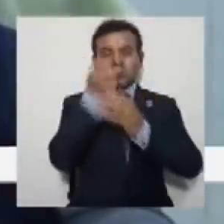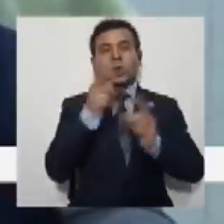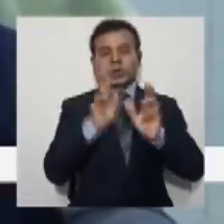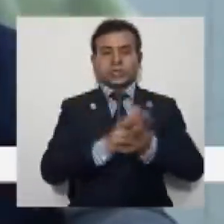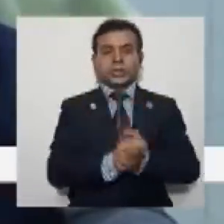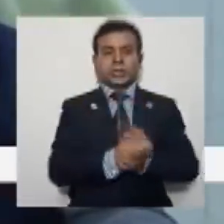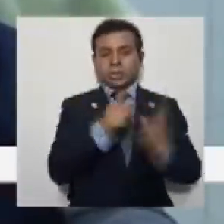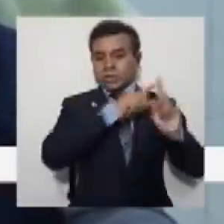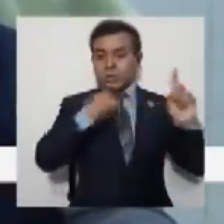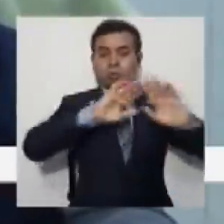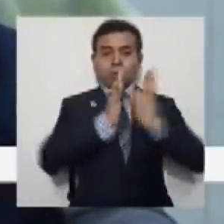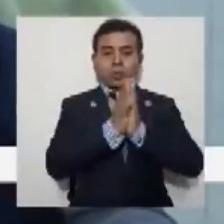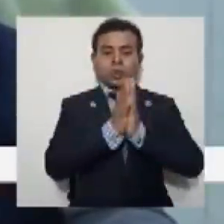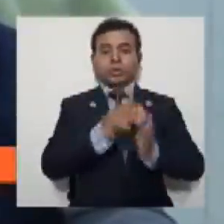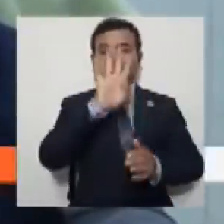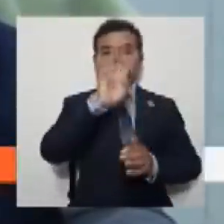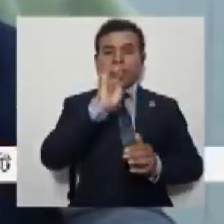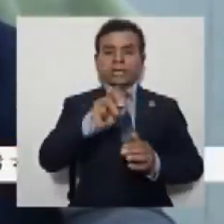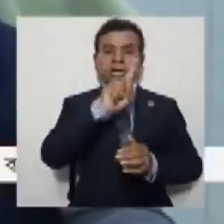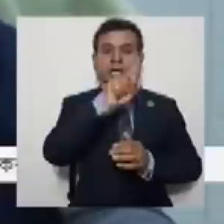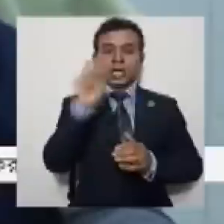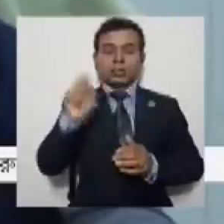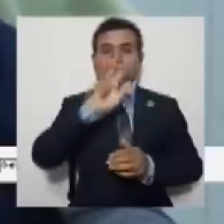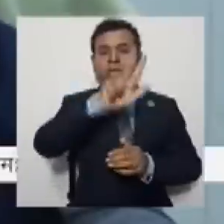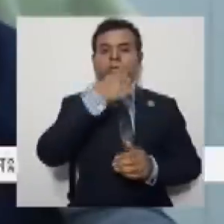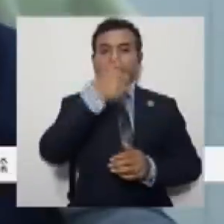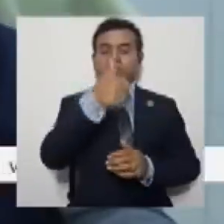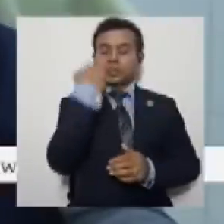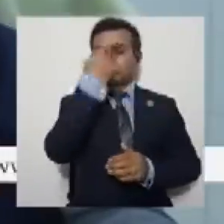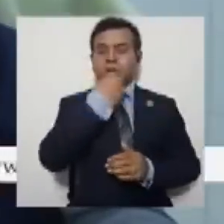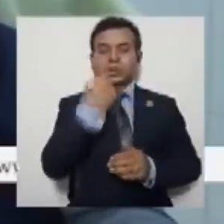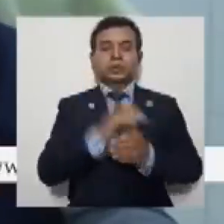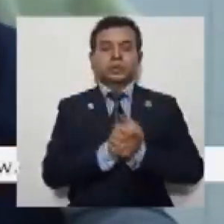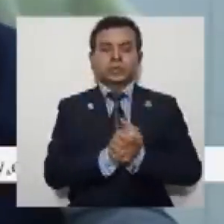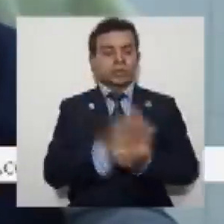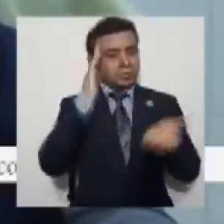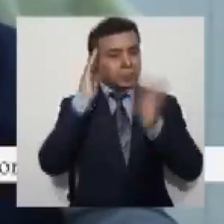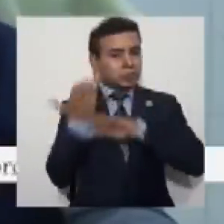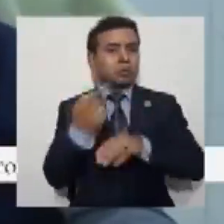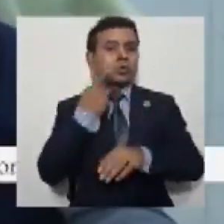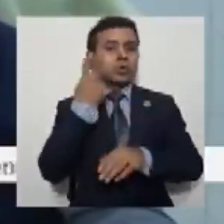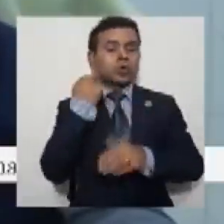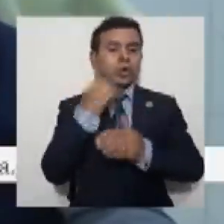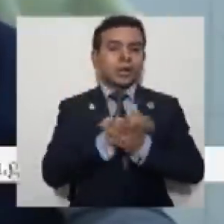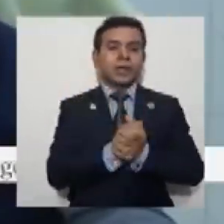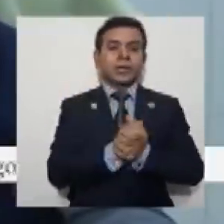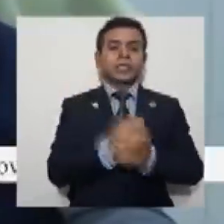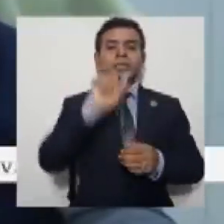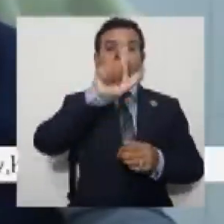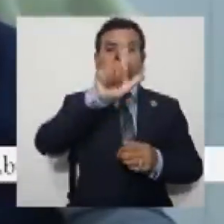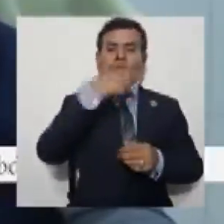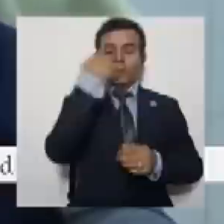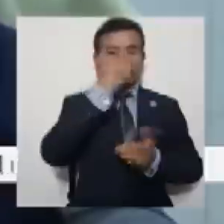4,186 জন। মৃত্যুবরণ করেছে গত 24 ঘন্টায় 7 জন এবং মোট মৃত্যুবরণ